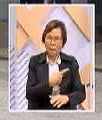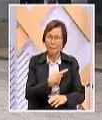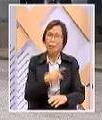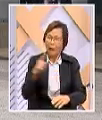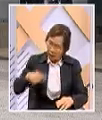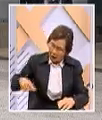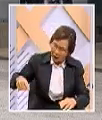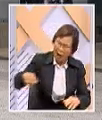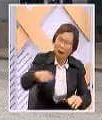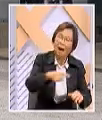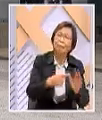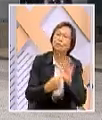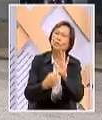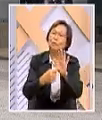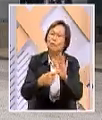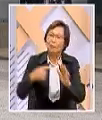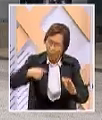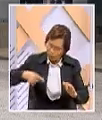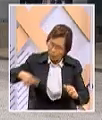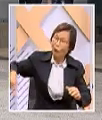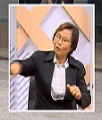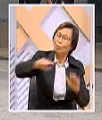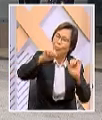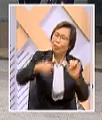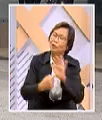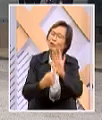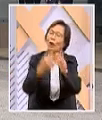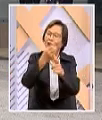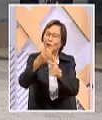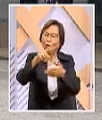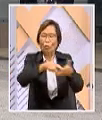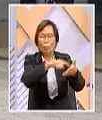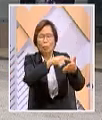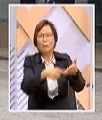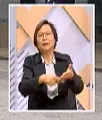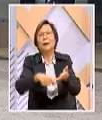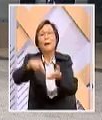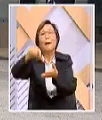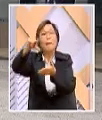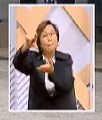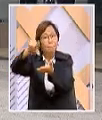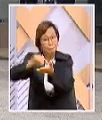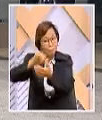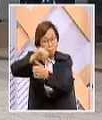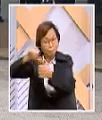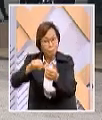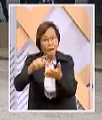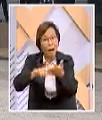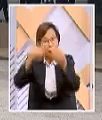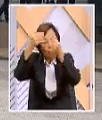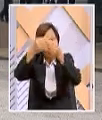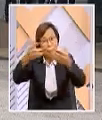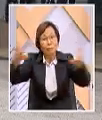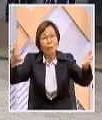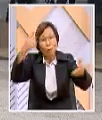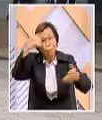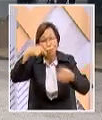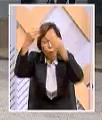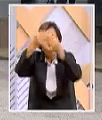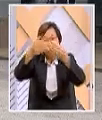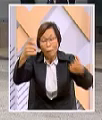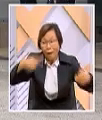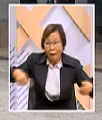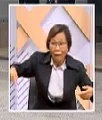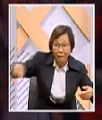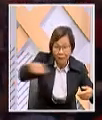Anda juga boleh serta sajikan atau komen di media sosial kami. Apa lagi yang perlu diwar-warkan? Ya, untuk maklumat